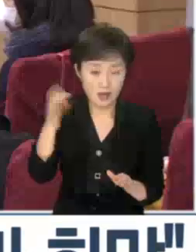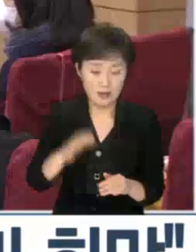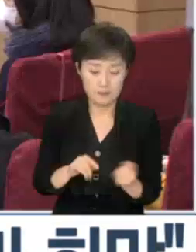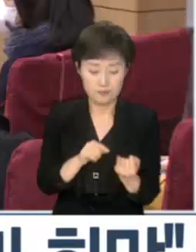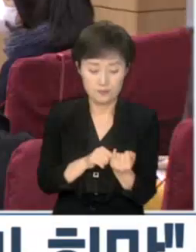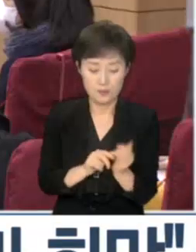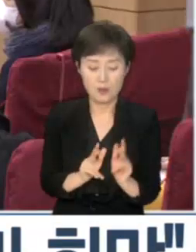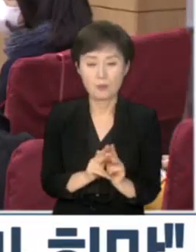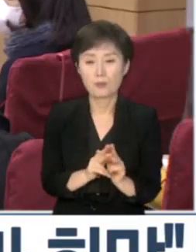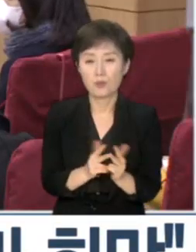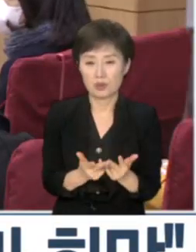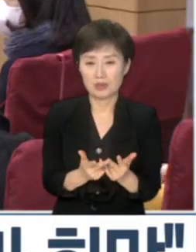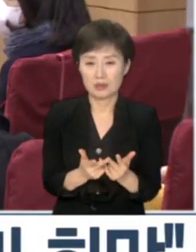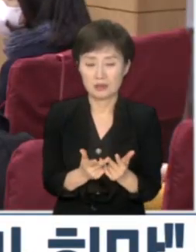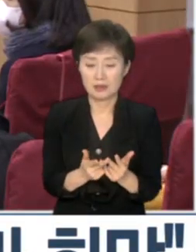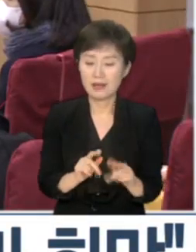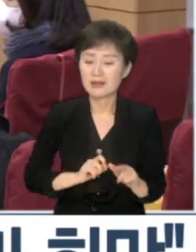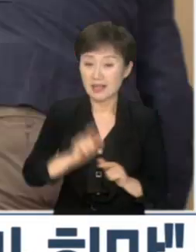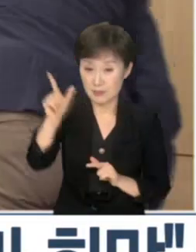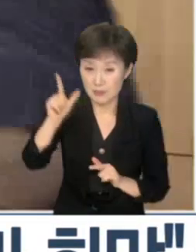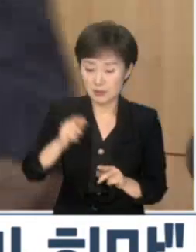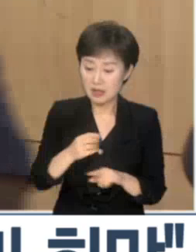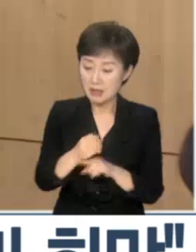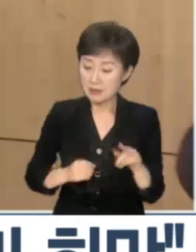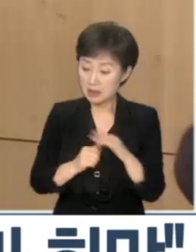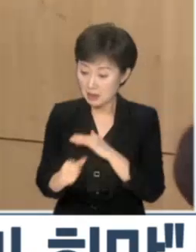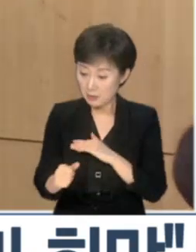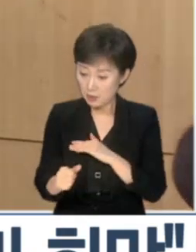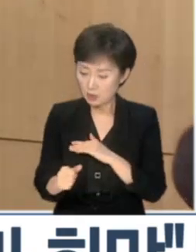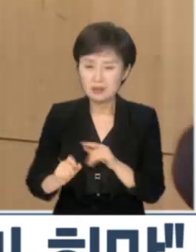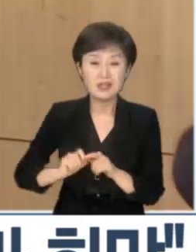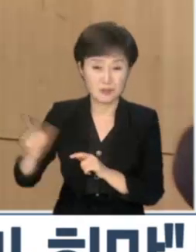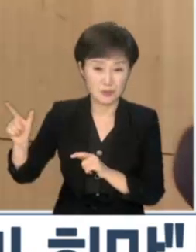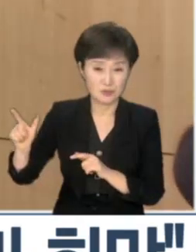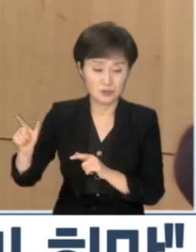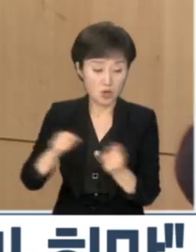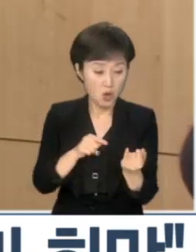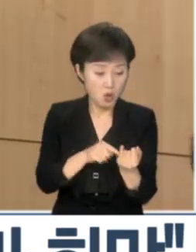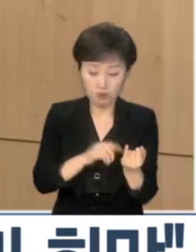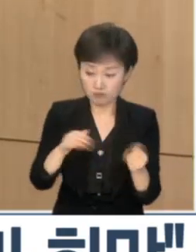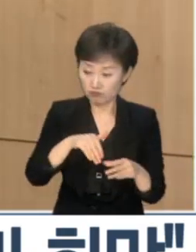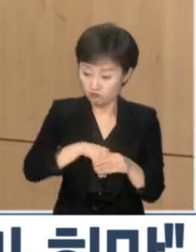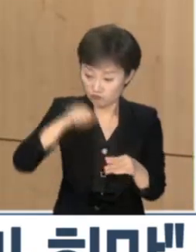본인 스스로 비례대표로 보통 통상 달라는데 험지로 가겠다 하는 것은 당 입장에서는 굉장히